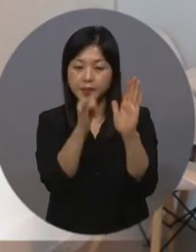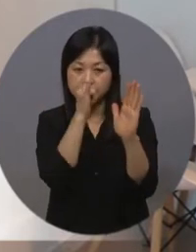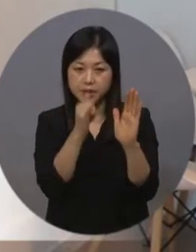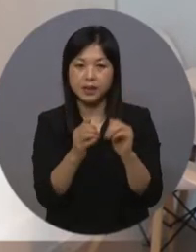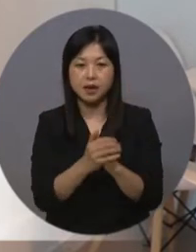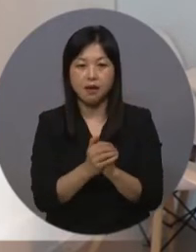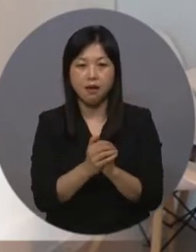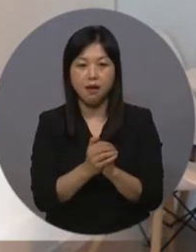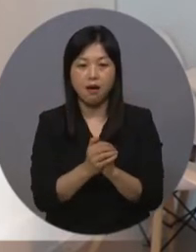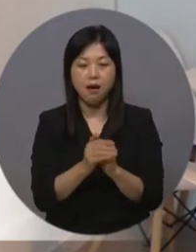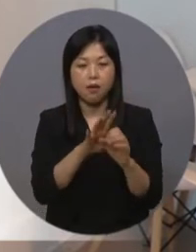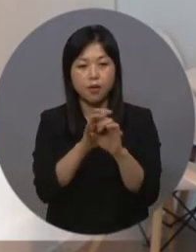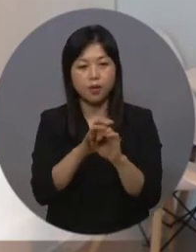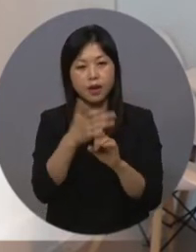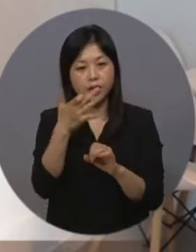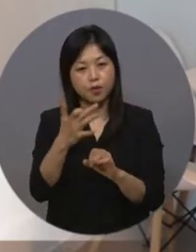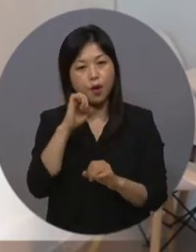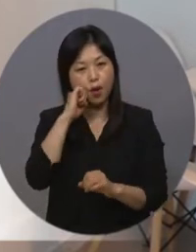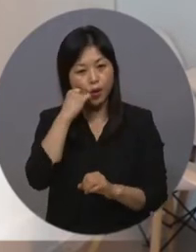시기에 어려운 시기에